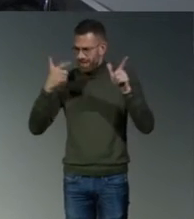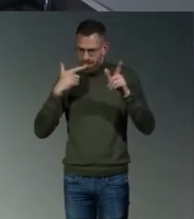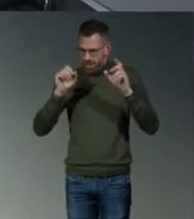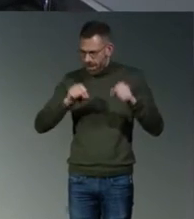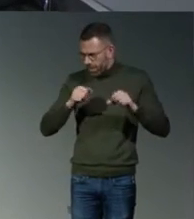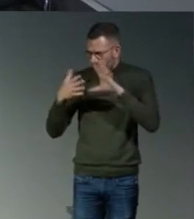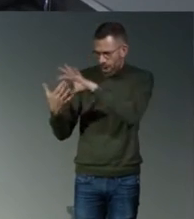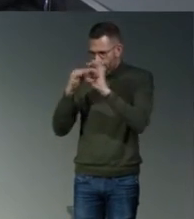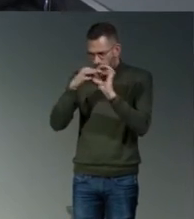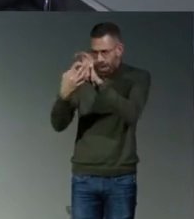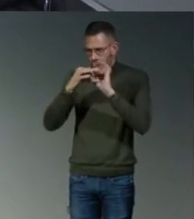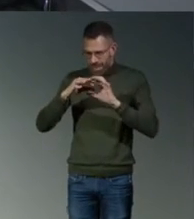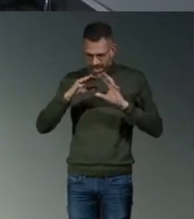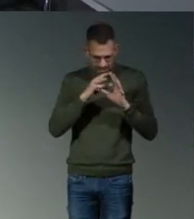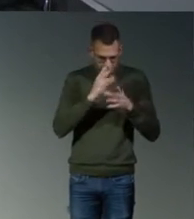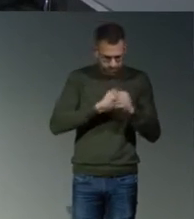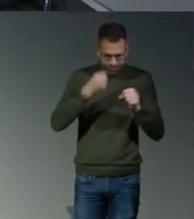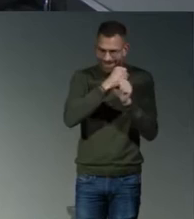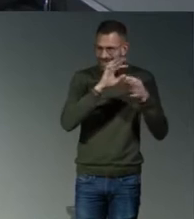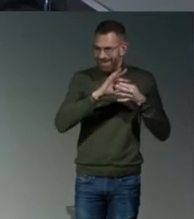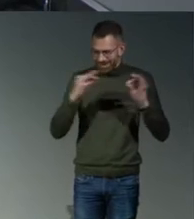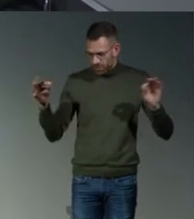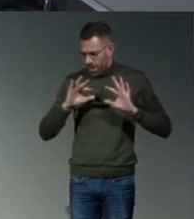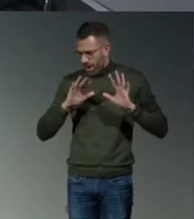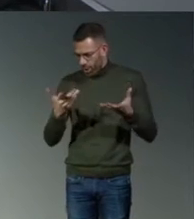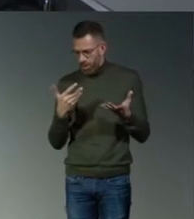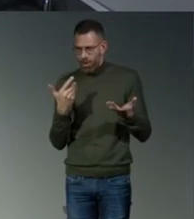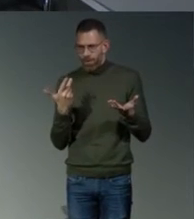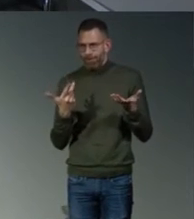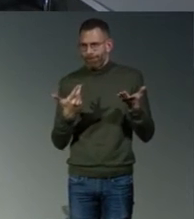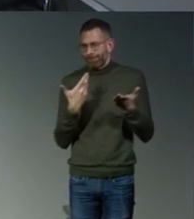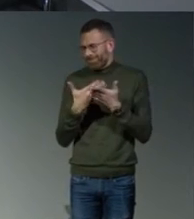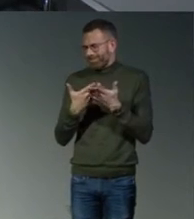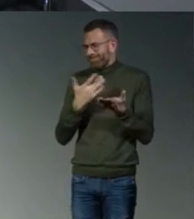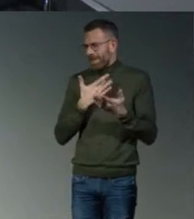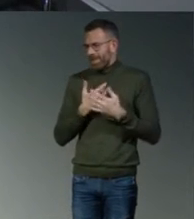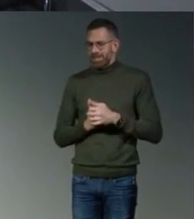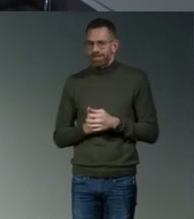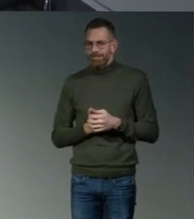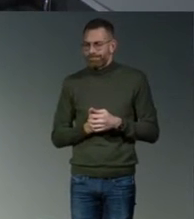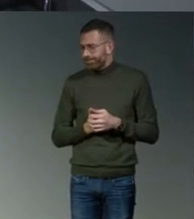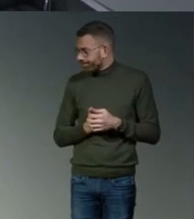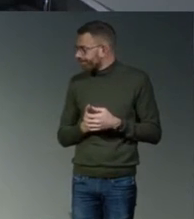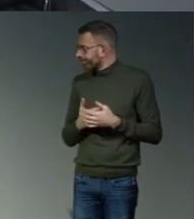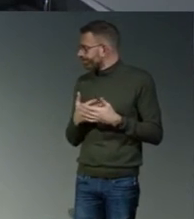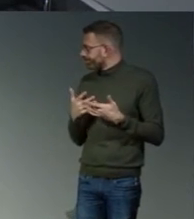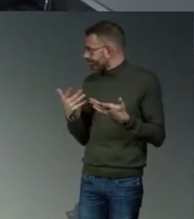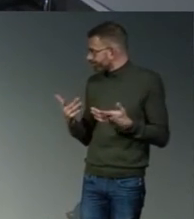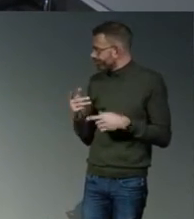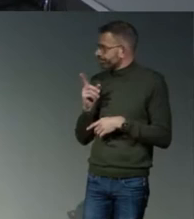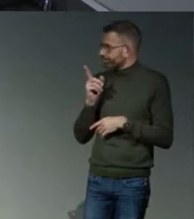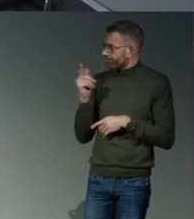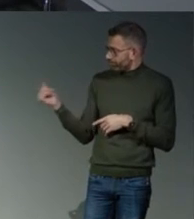manière qui, narrativement, allait me sembler efficace. Mais voilà, c'est... Et puisque vos